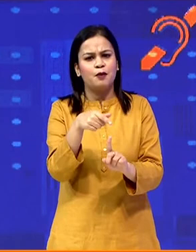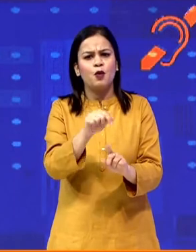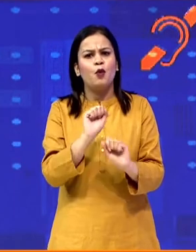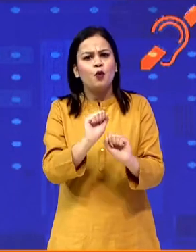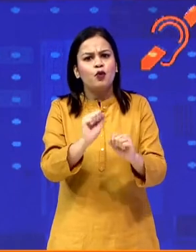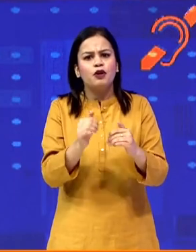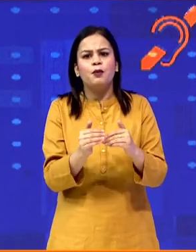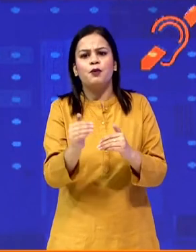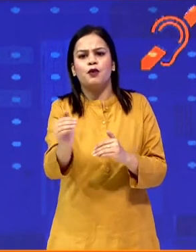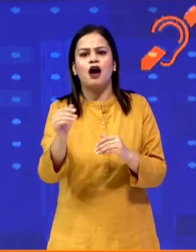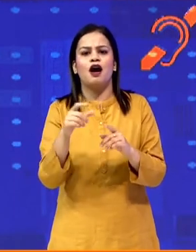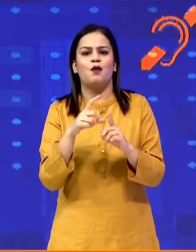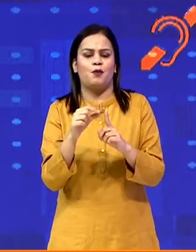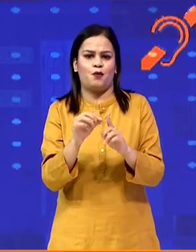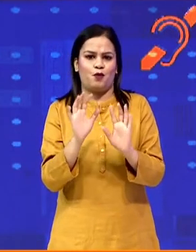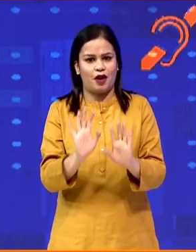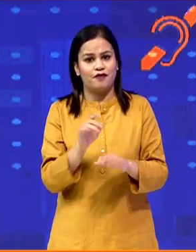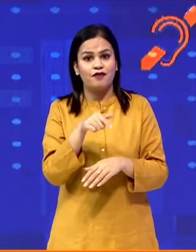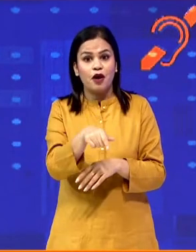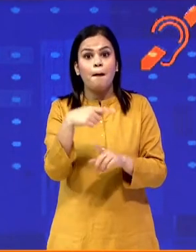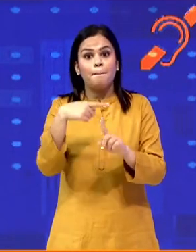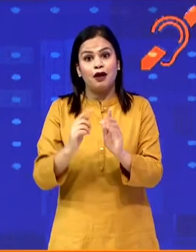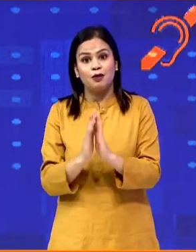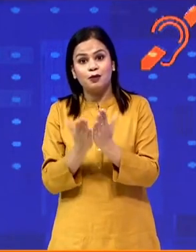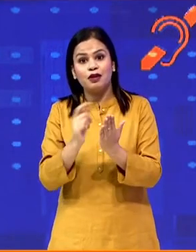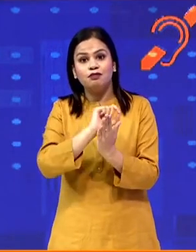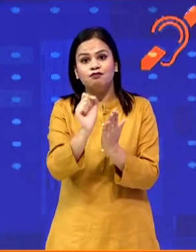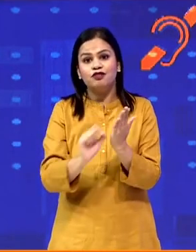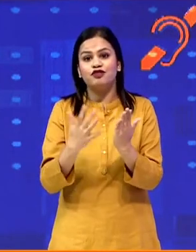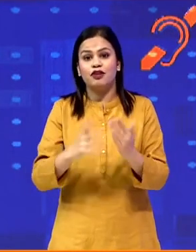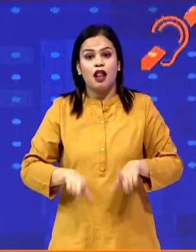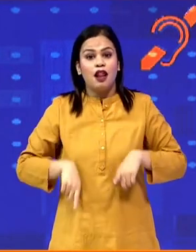ऑटोबायोग्राफी आजाद को लेकर